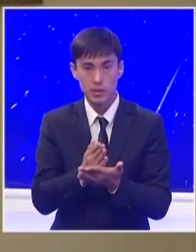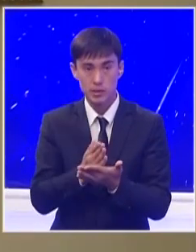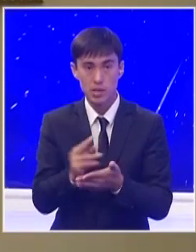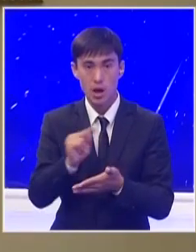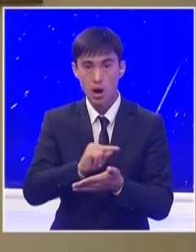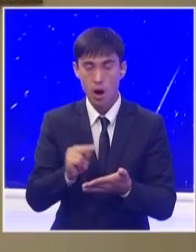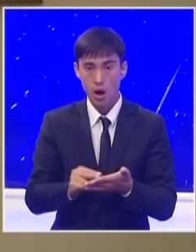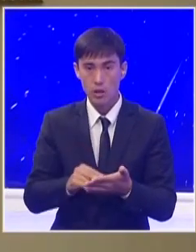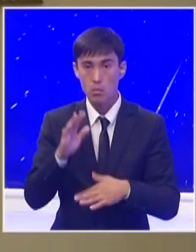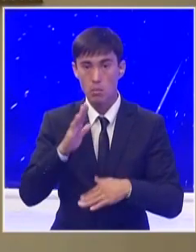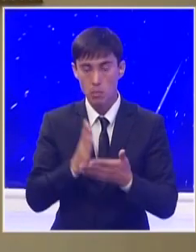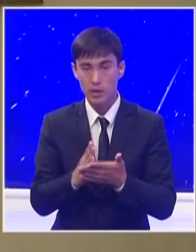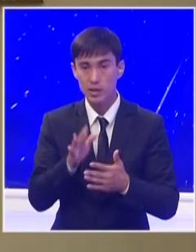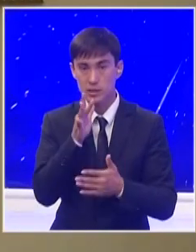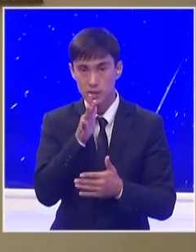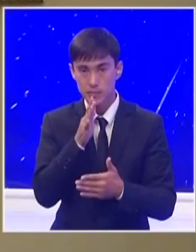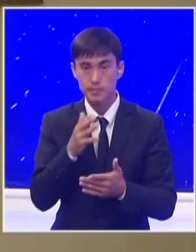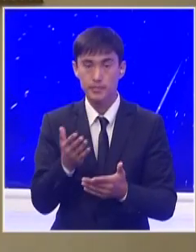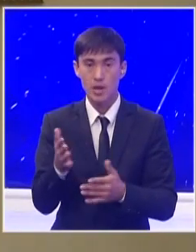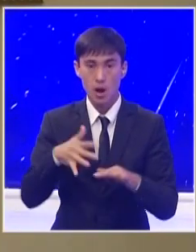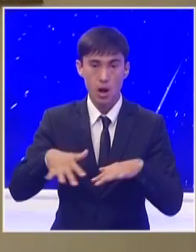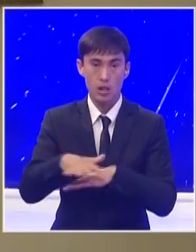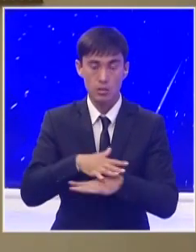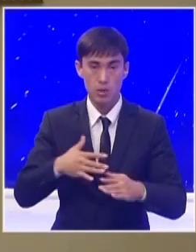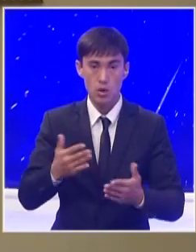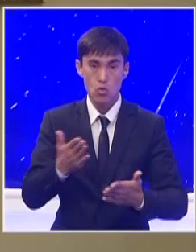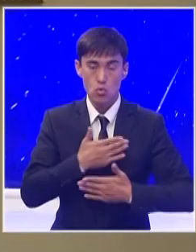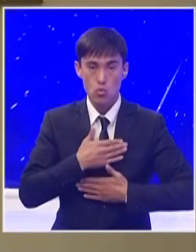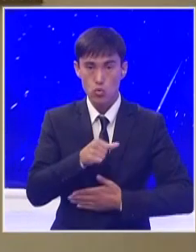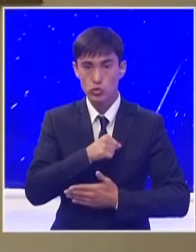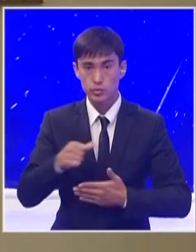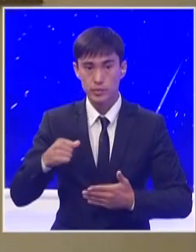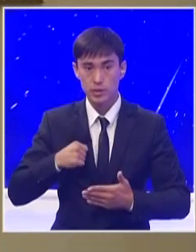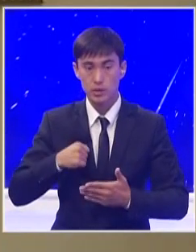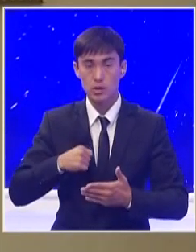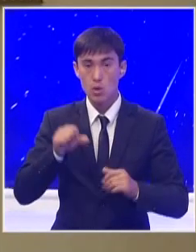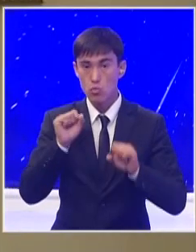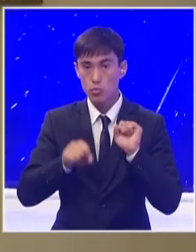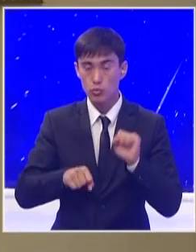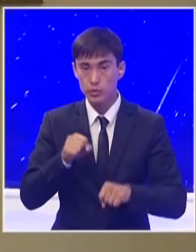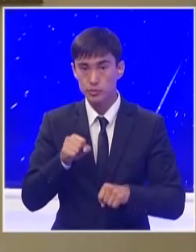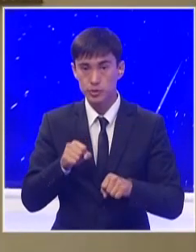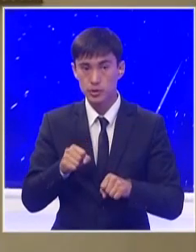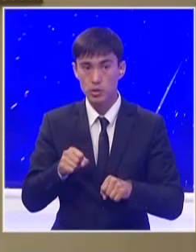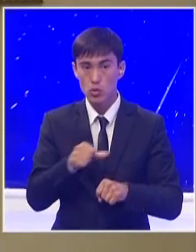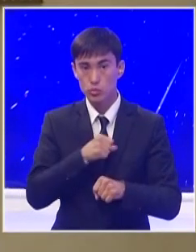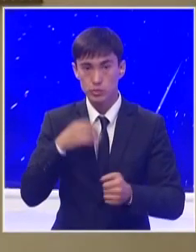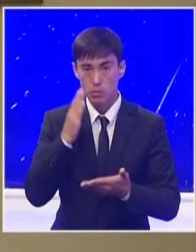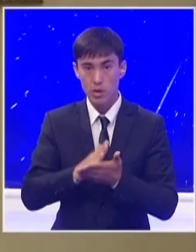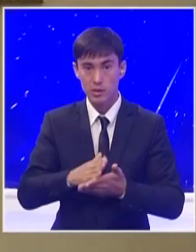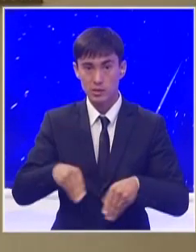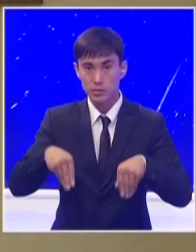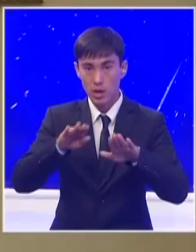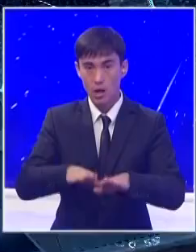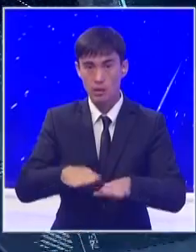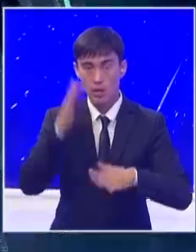қалам қолымда бар кезде халқыма өзімнің мүмкіндігінше өзімде бар нәрсені қалдырып кетсем